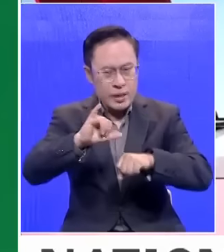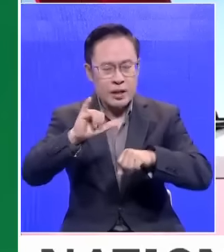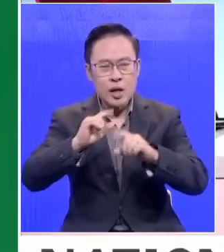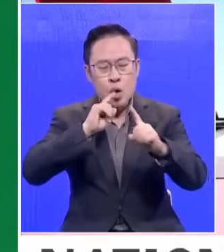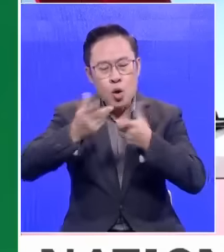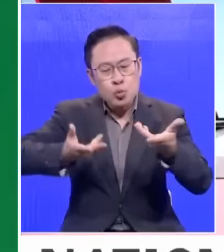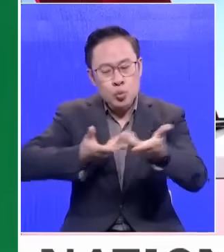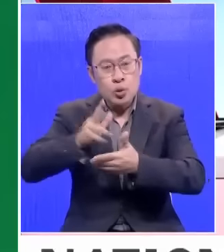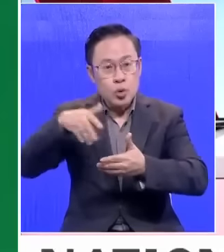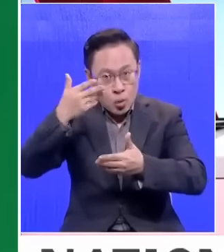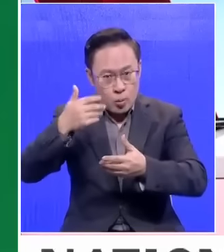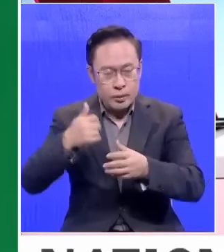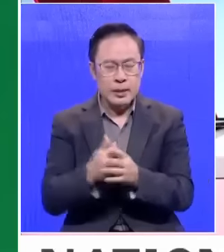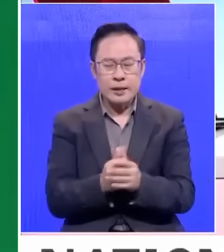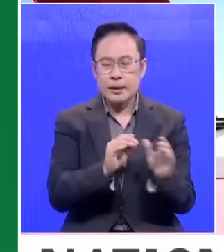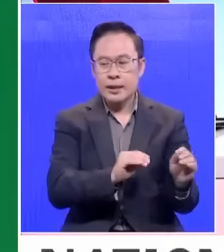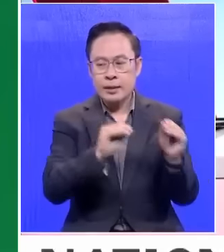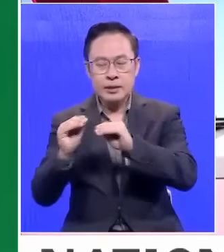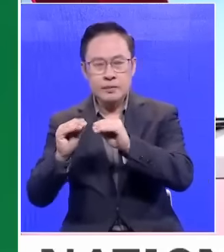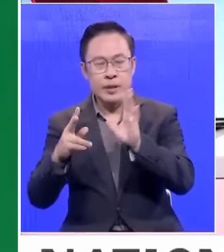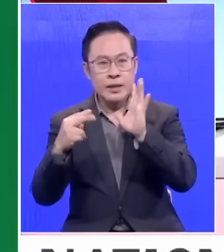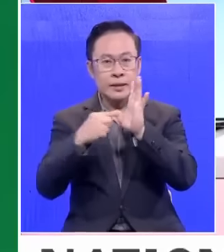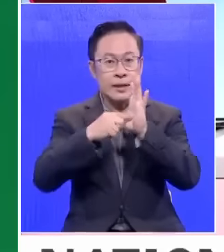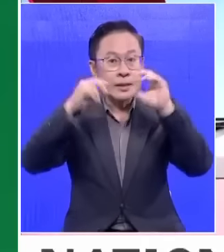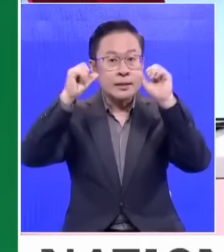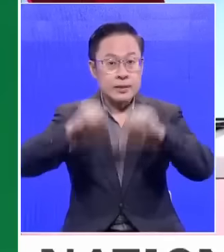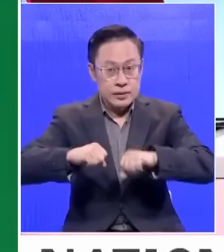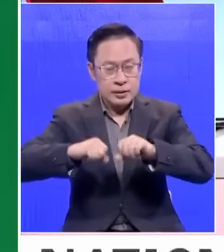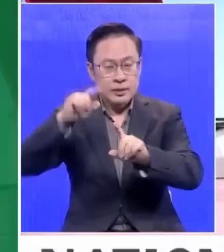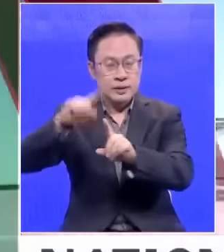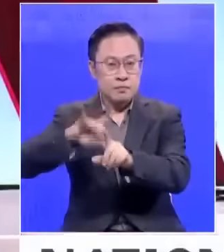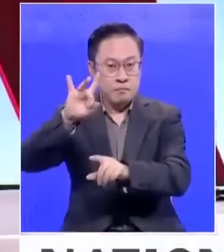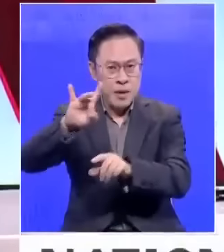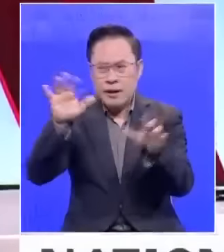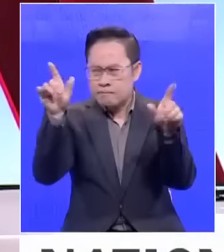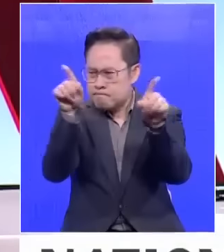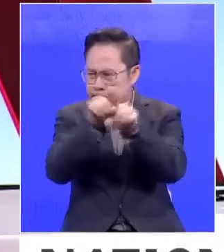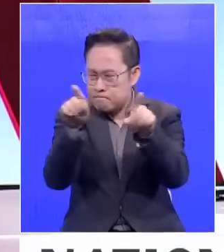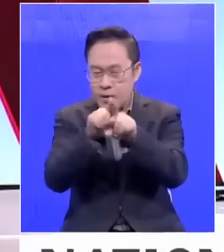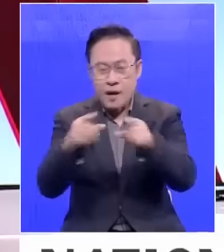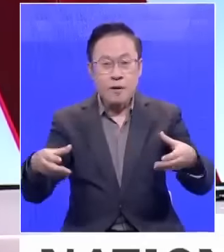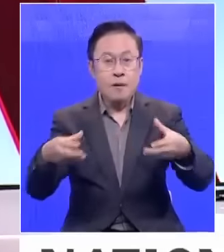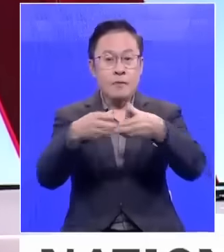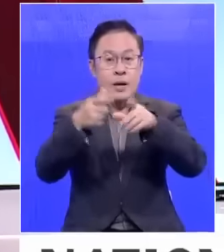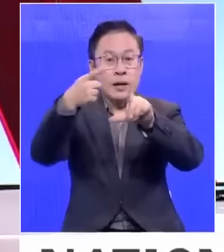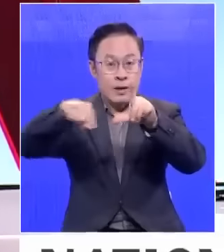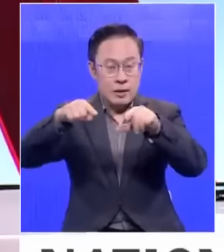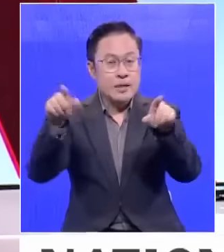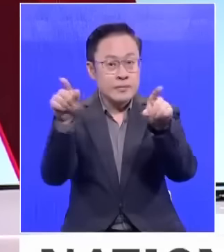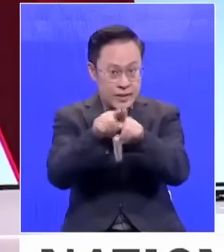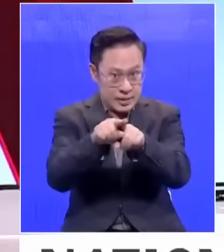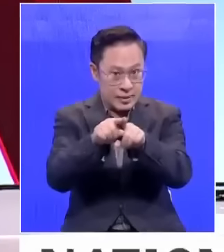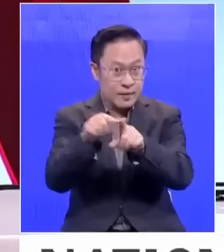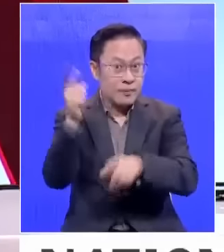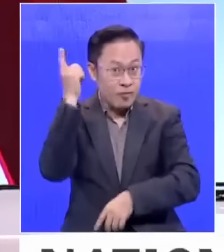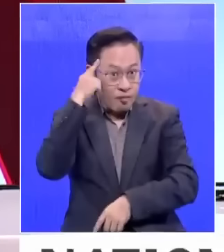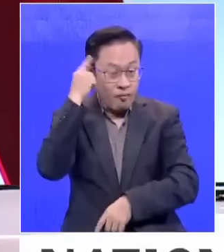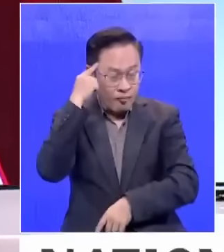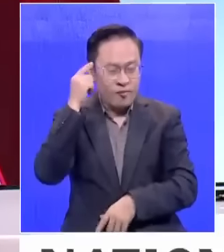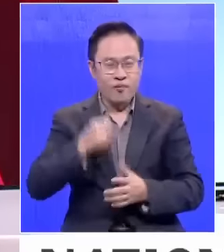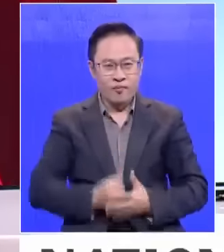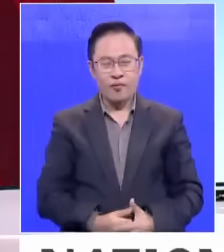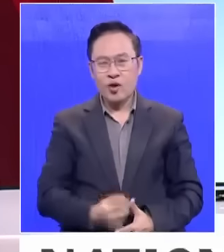พรรคก้าวไกลด้วยนะครับแต่ทีนี้มันก็จะเป็น2วันที่เราต้องติดตามการเมืองจะมีการเปลี่ยนแปลงหรือไม่โดยเฉพาะอย่างยิ่งห